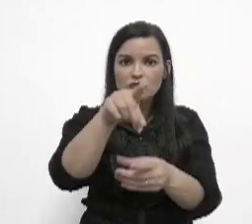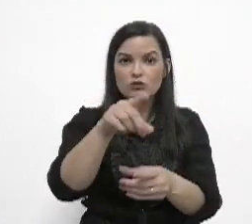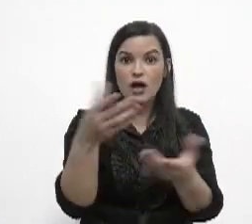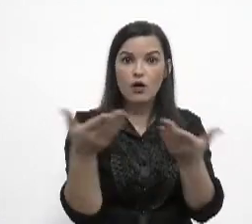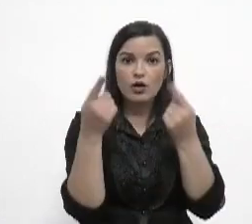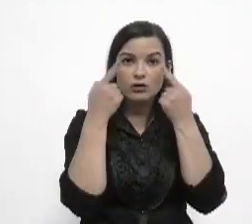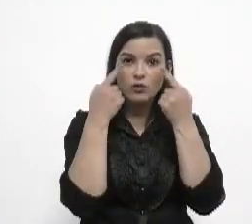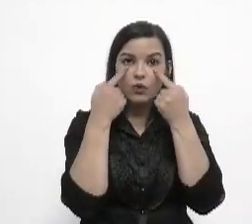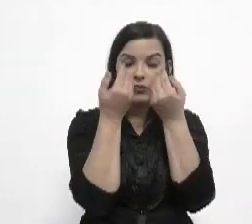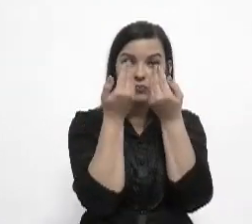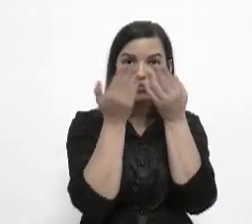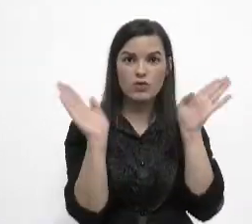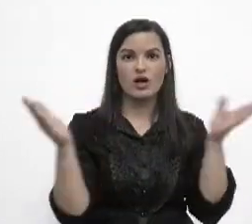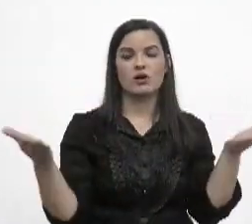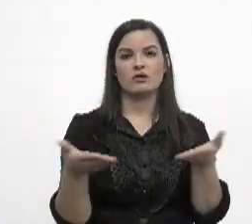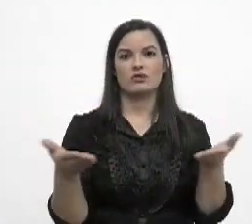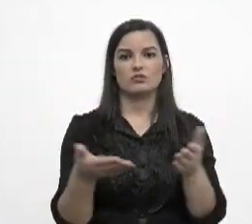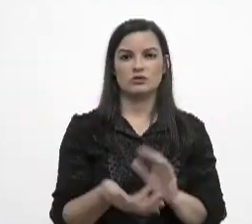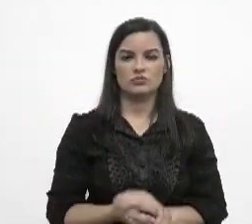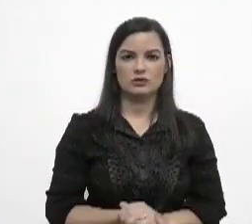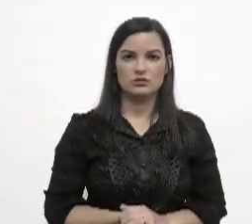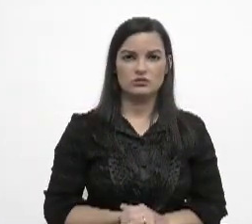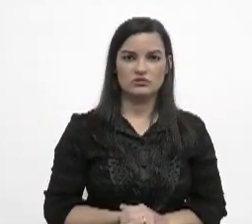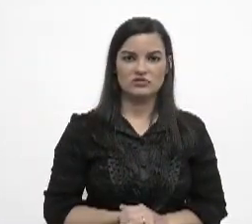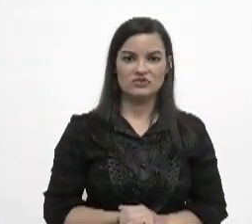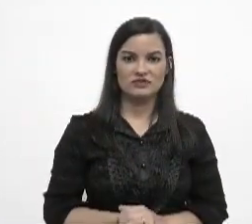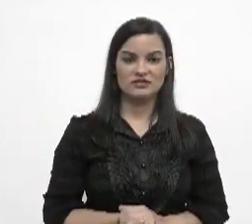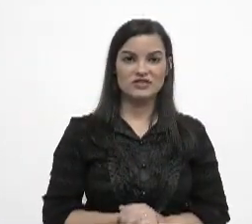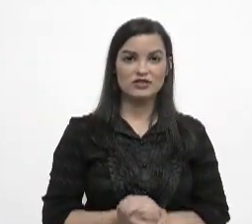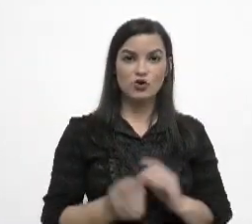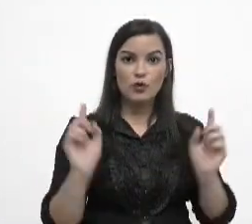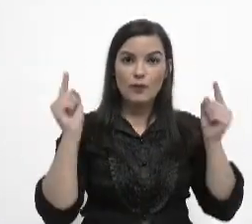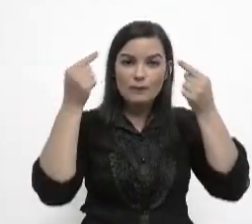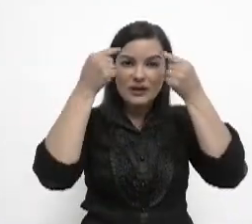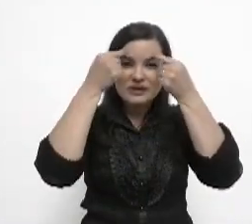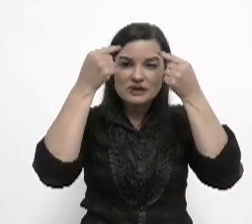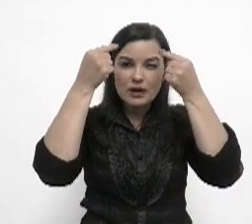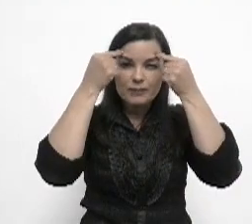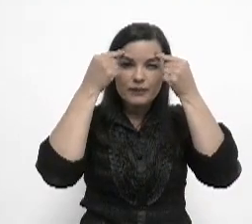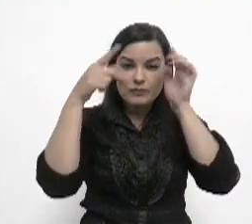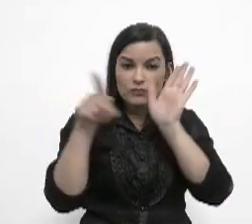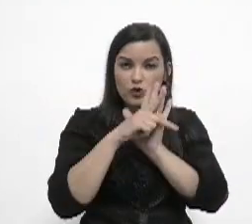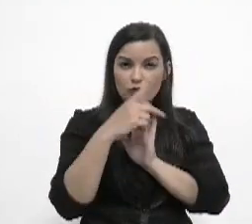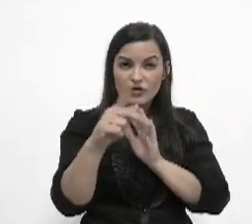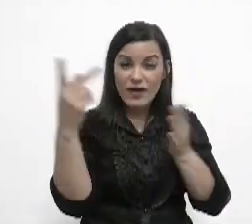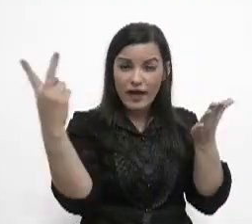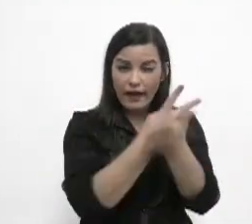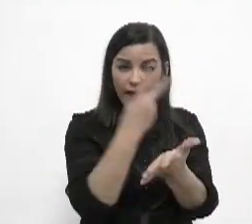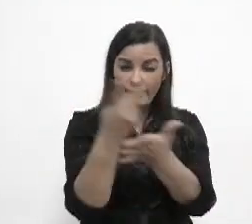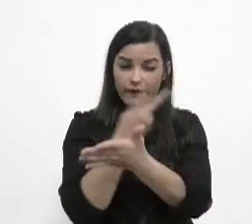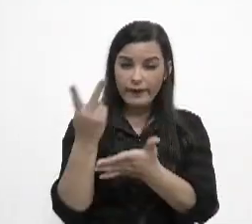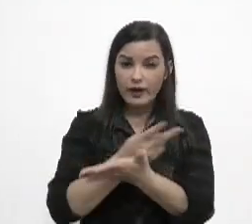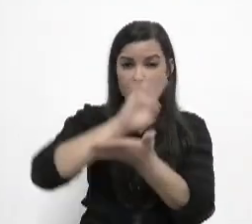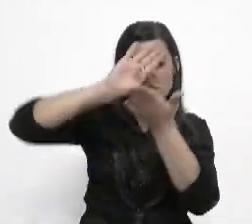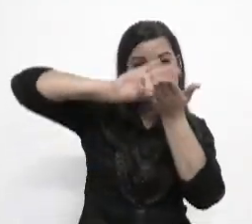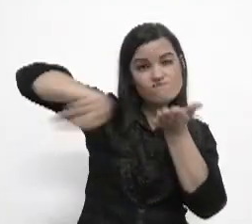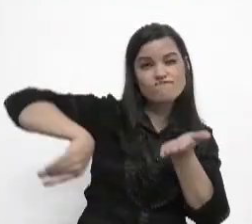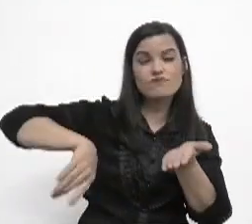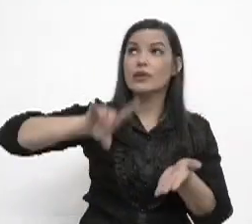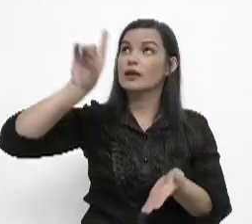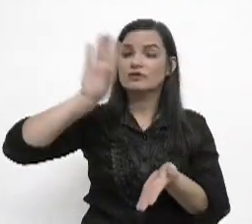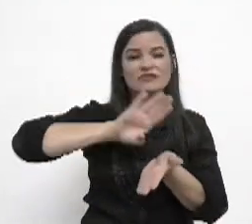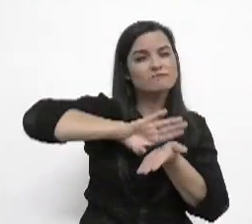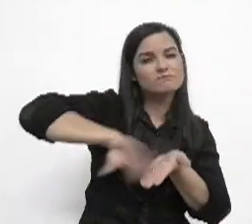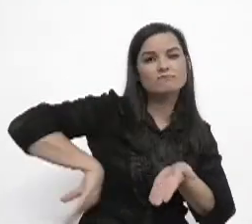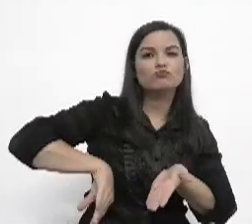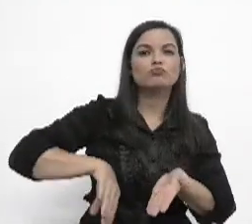momento. 성령이 여러분의 잘못된 생각을 걷어내기를 Que 바랍니다. todo o seu pensamento errôneo possa ser tirado de você nessa noite. 성령이 여러분 속에 있는 욕심을 걷어내기를 E